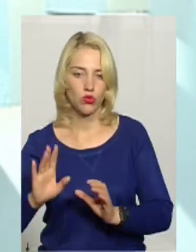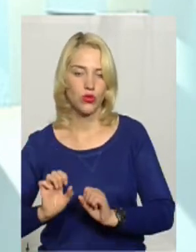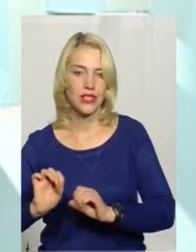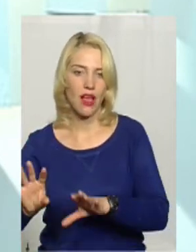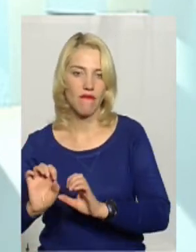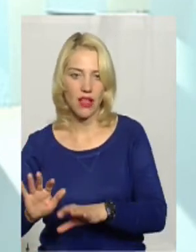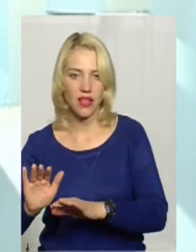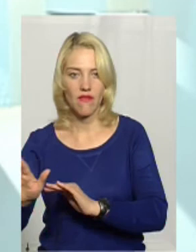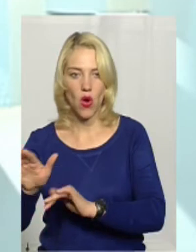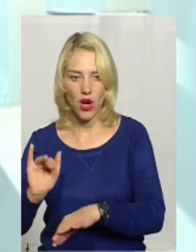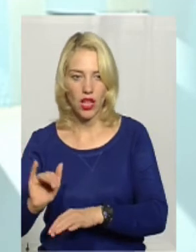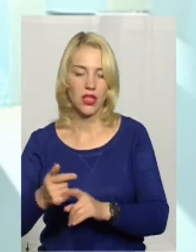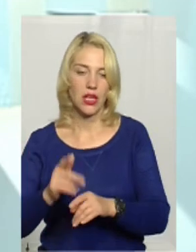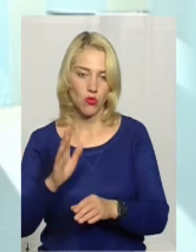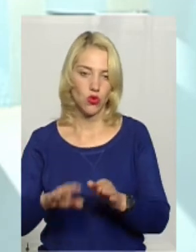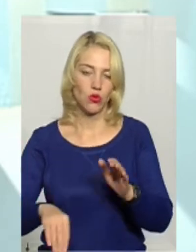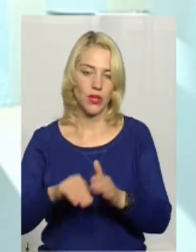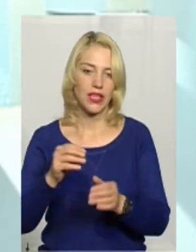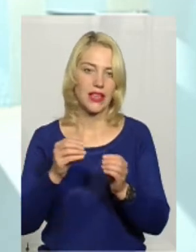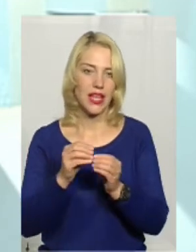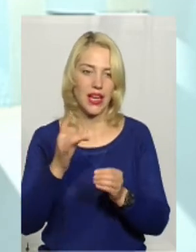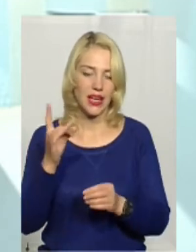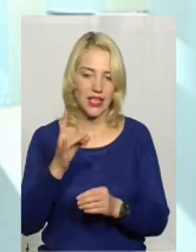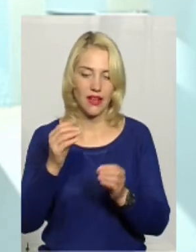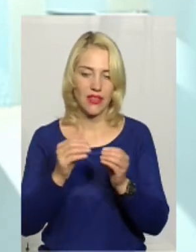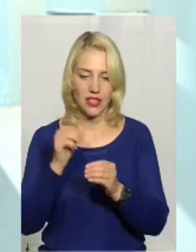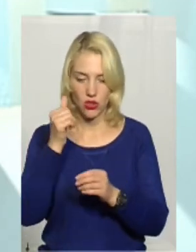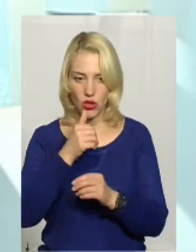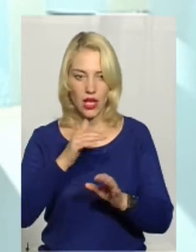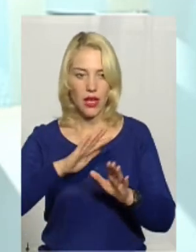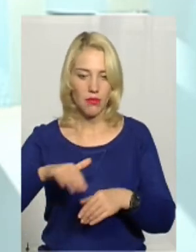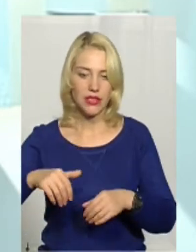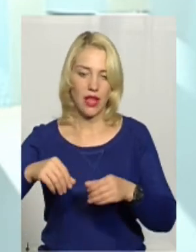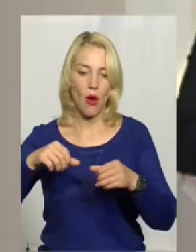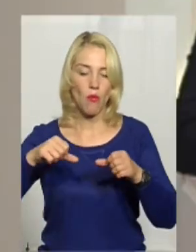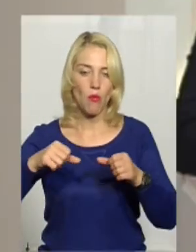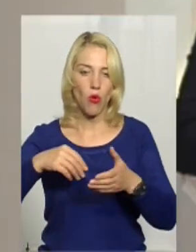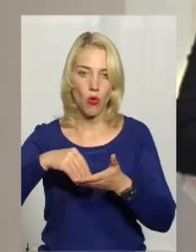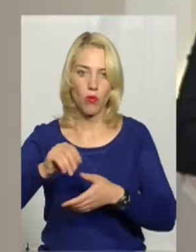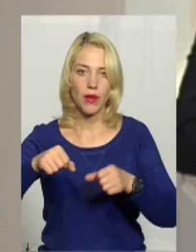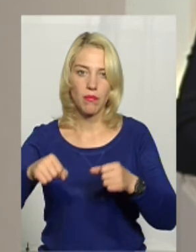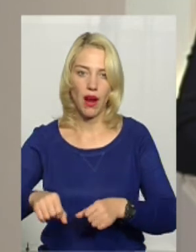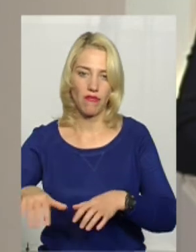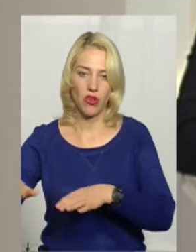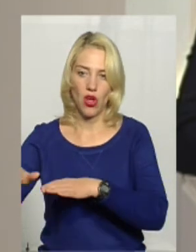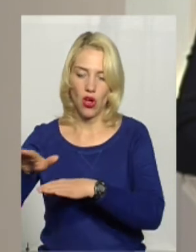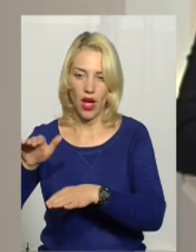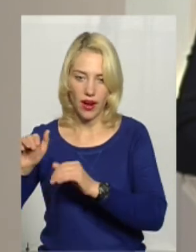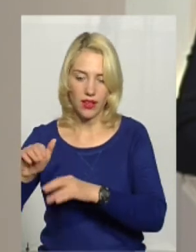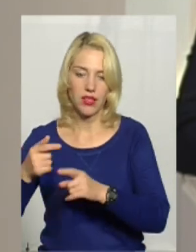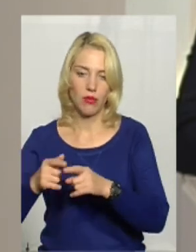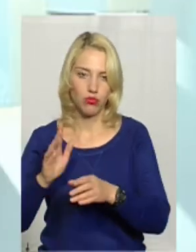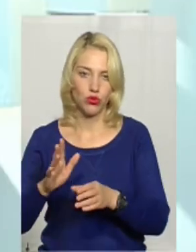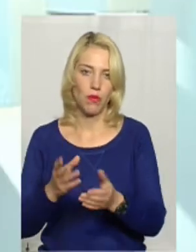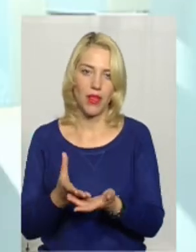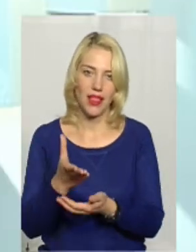право оренди раз там в 10 років, і ще й будуть кожен рік платити після покупки права оренду орендну плату громаді. І громада буде мати фінанси, і